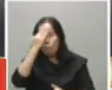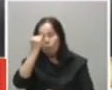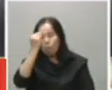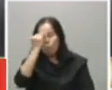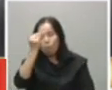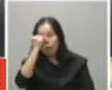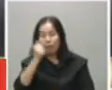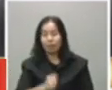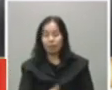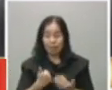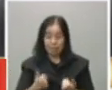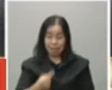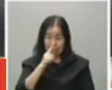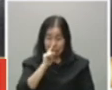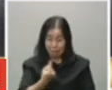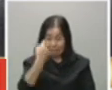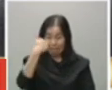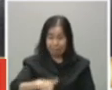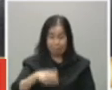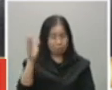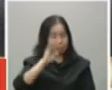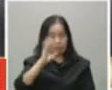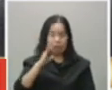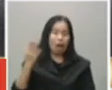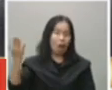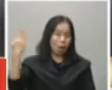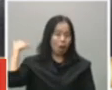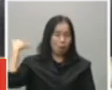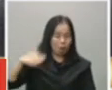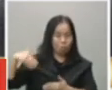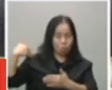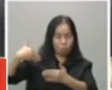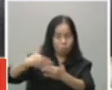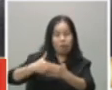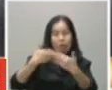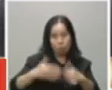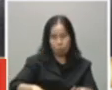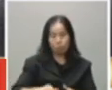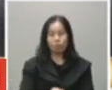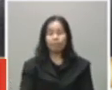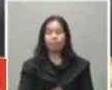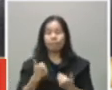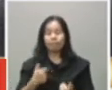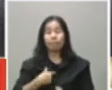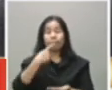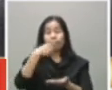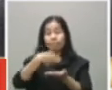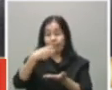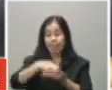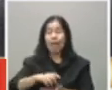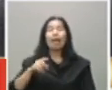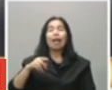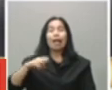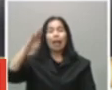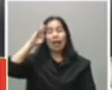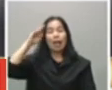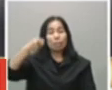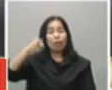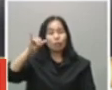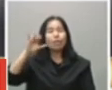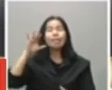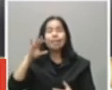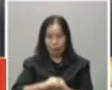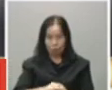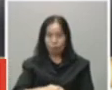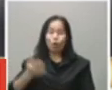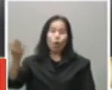ที่เพิ่งเกิดมาสักพักหนึ่งแล้วนะครับแต่ผมจะต้องเรียนอย่างนี้พลเอกประยุทธ์เกี่ยวข้องทั้งในอดีต